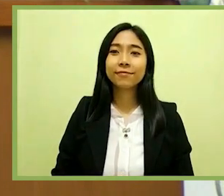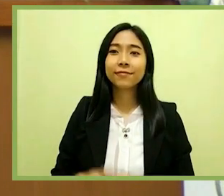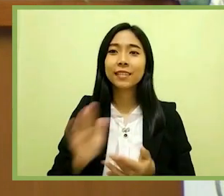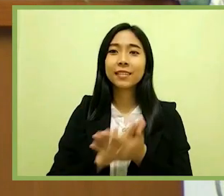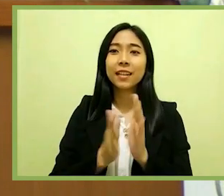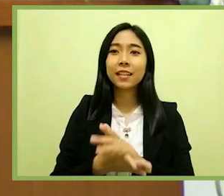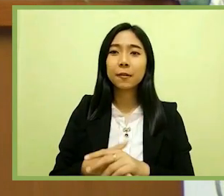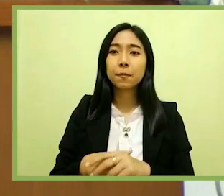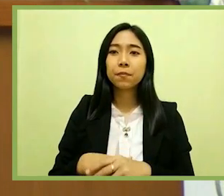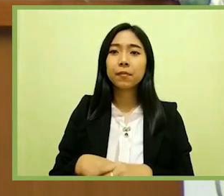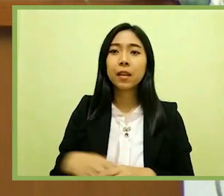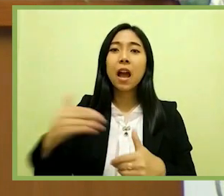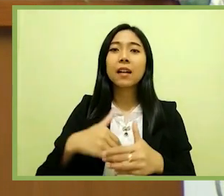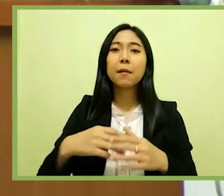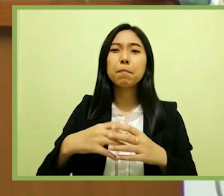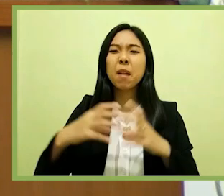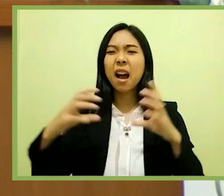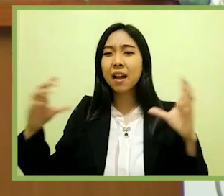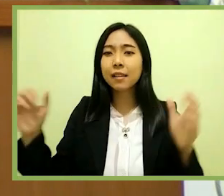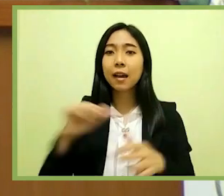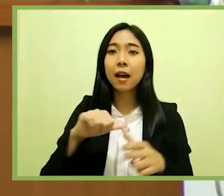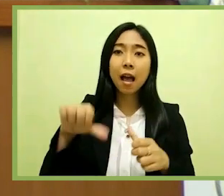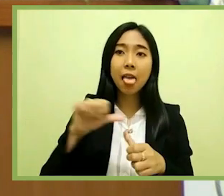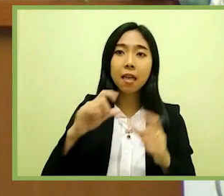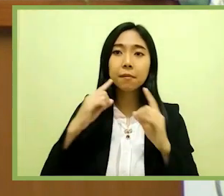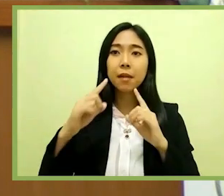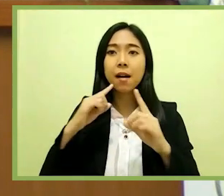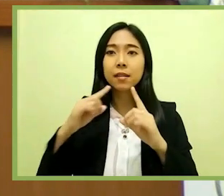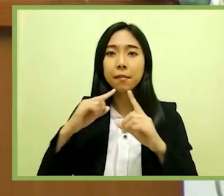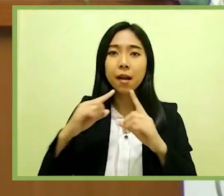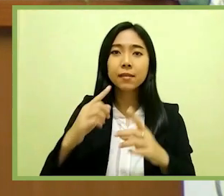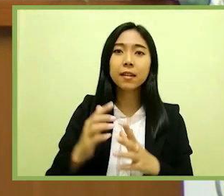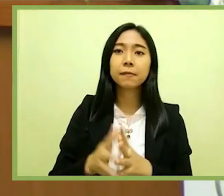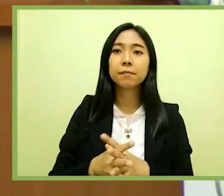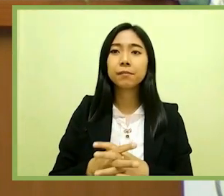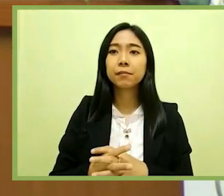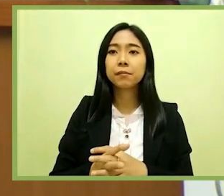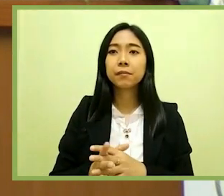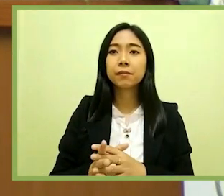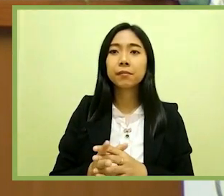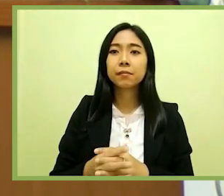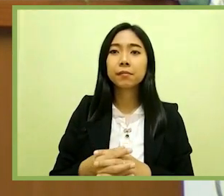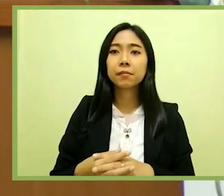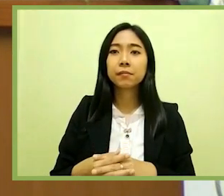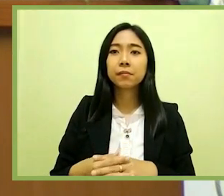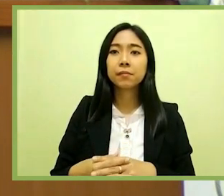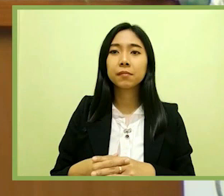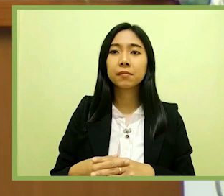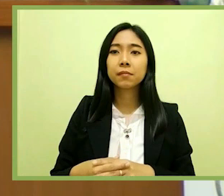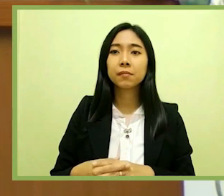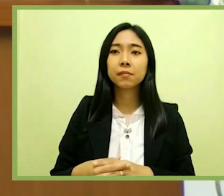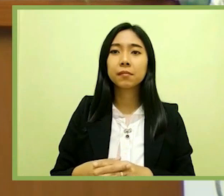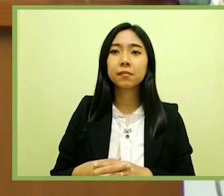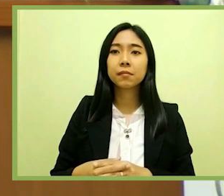Saudara, sekalipun ada berbagai penjelasan tentang bahasa apa yang sebetulnya diperkatakan oleh